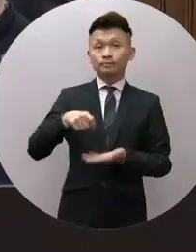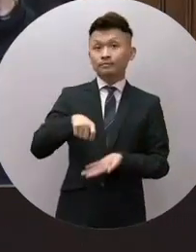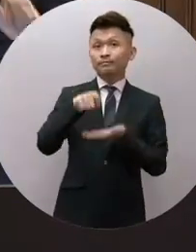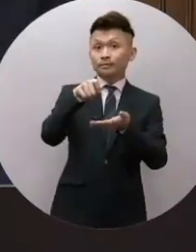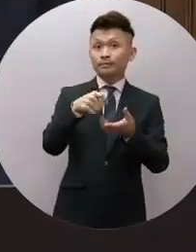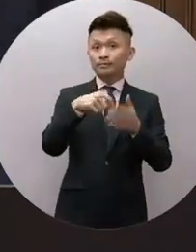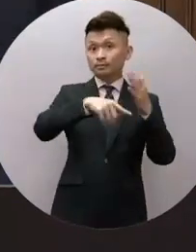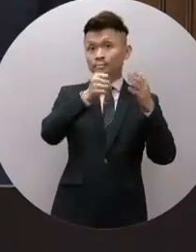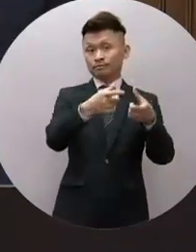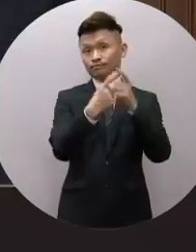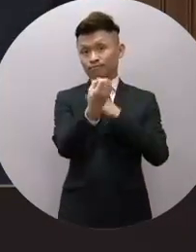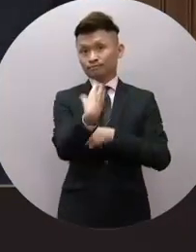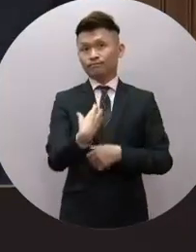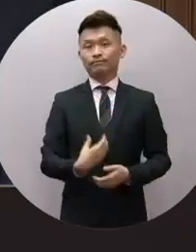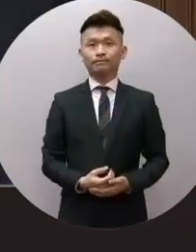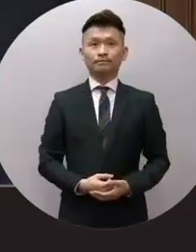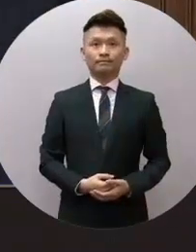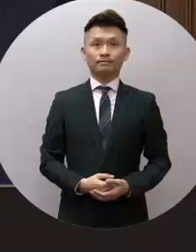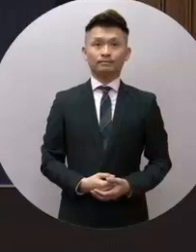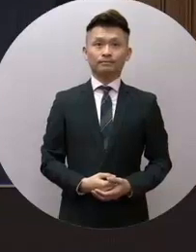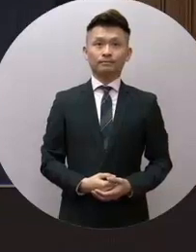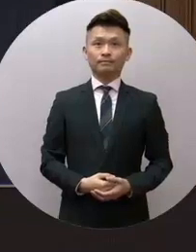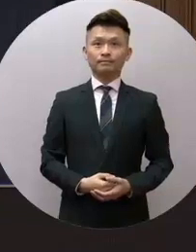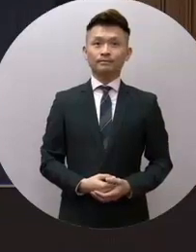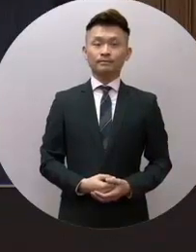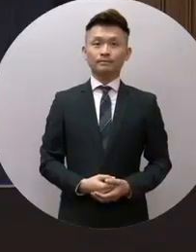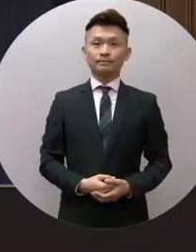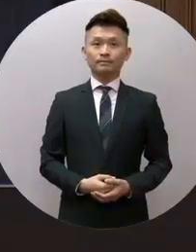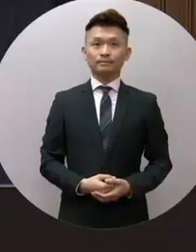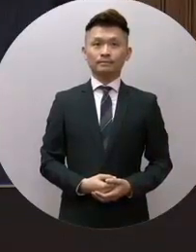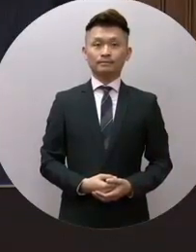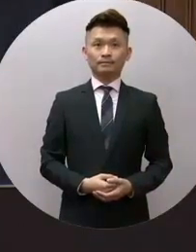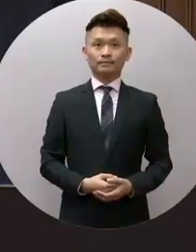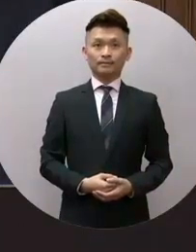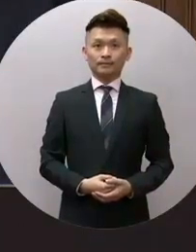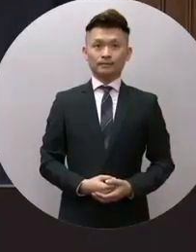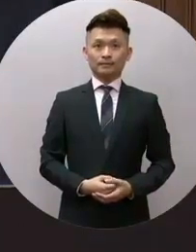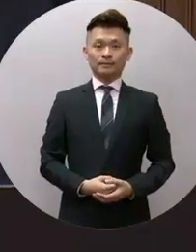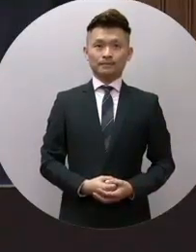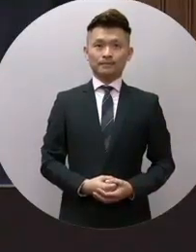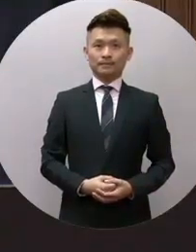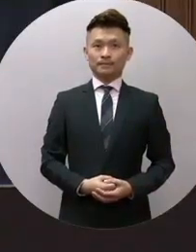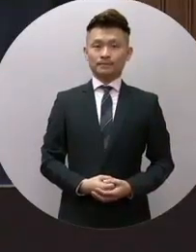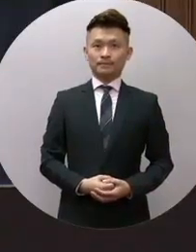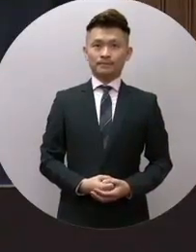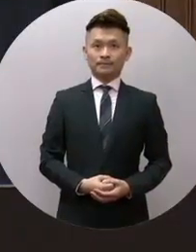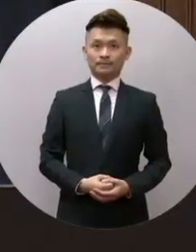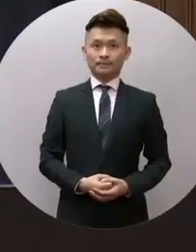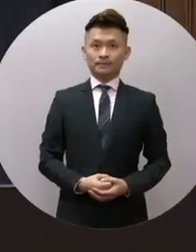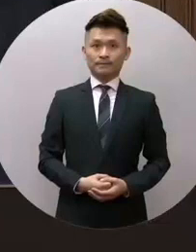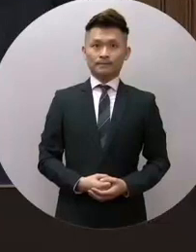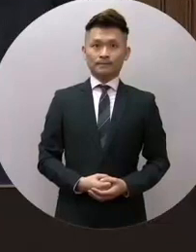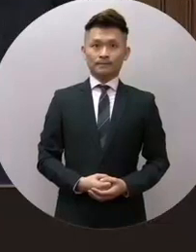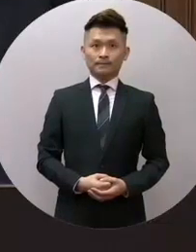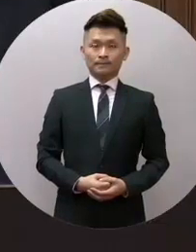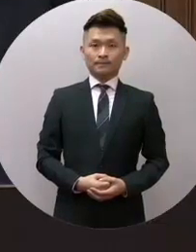先答复。 欸，委员，这是第一次被你质询，但是我看委员实在很认真，整理这些资料很完